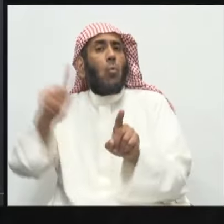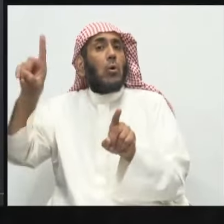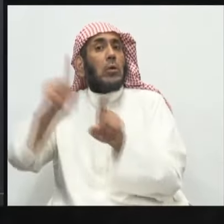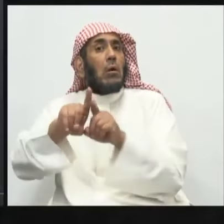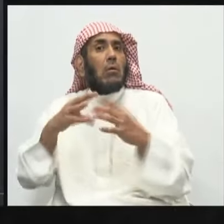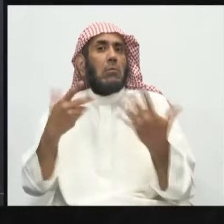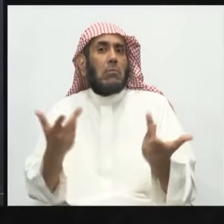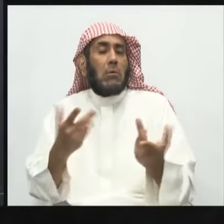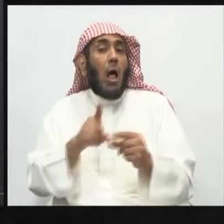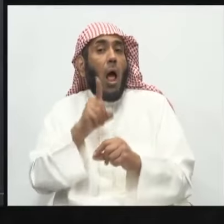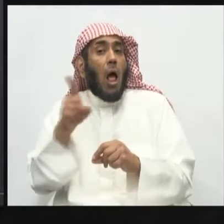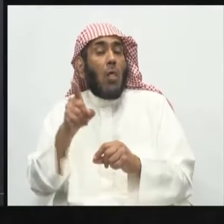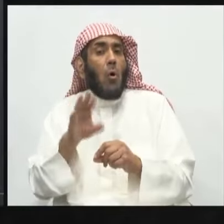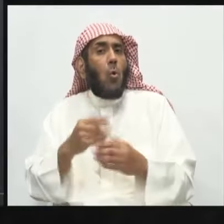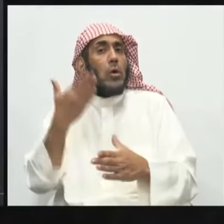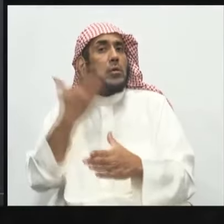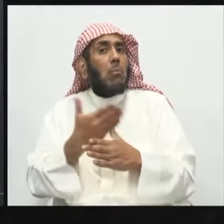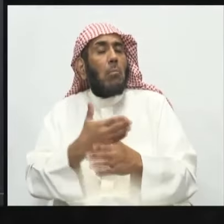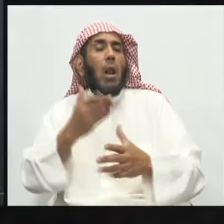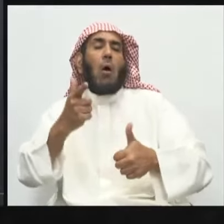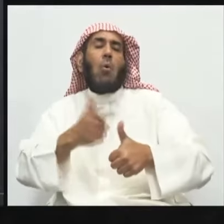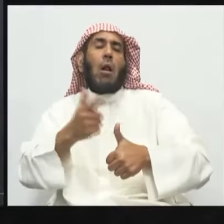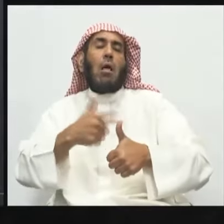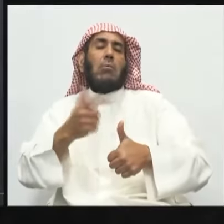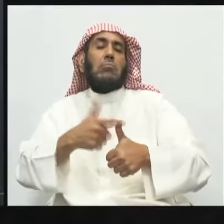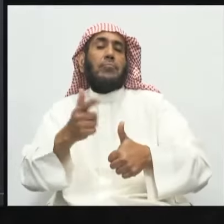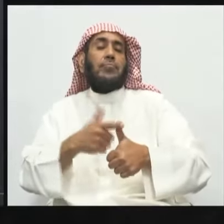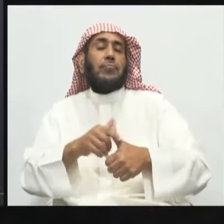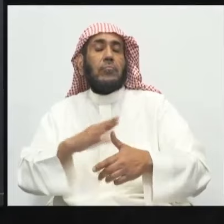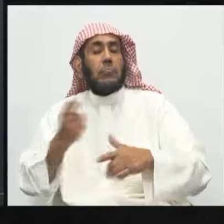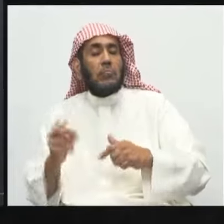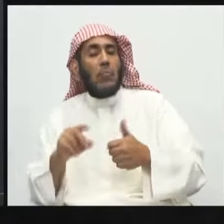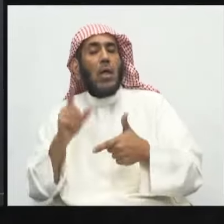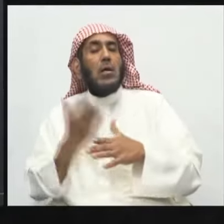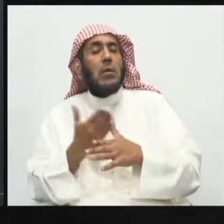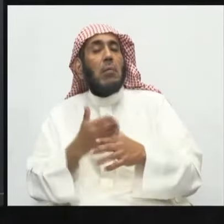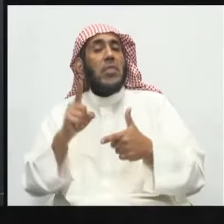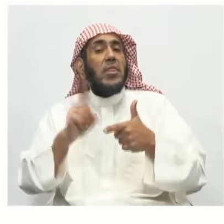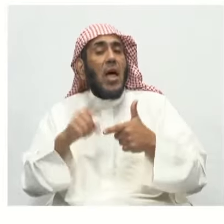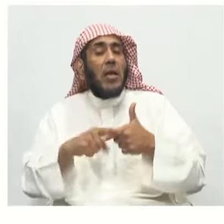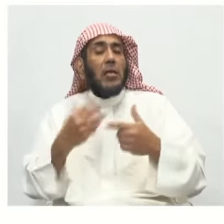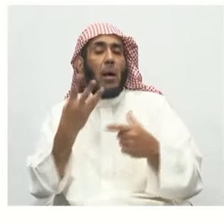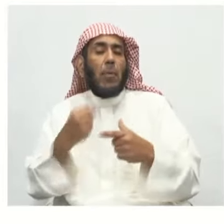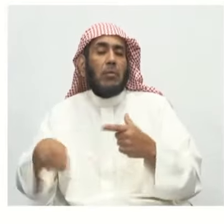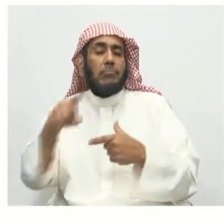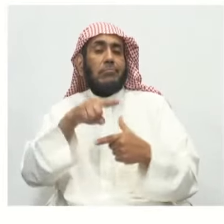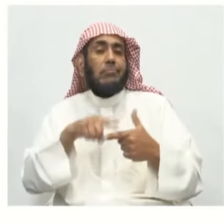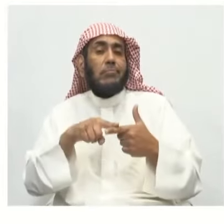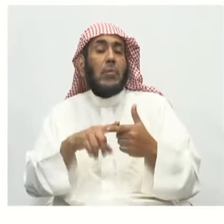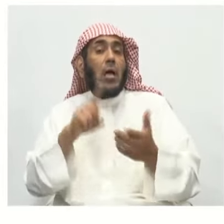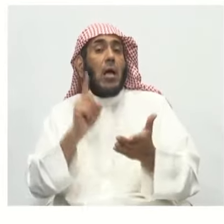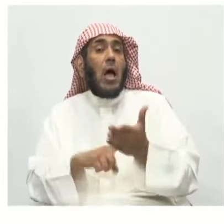وشرك هذا هو السبب الاول السبب الثاني يا ابنائي